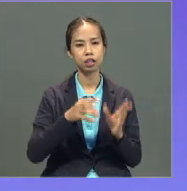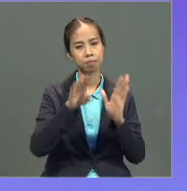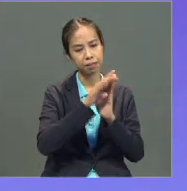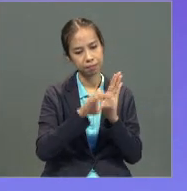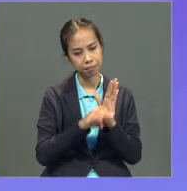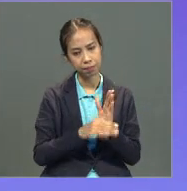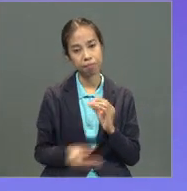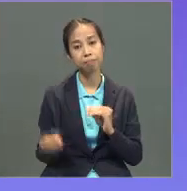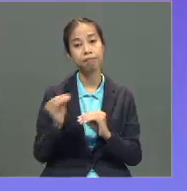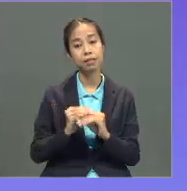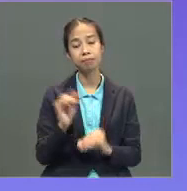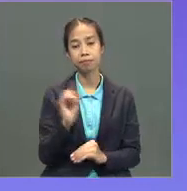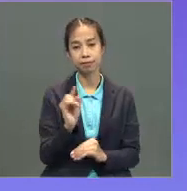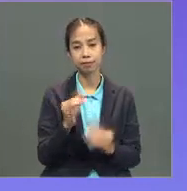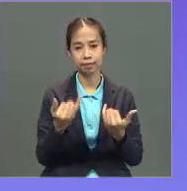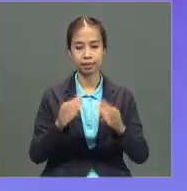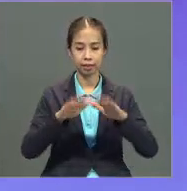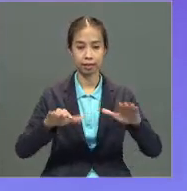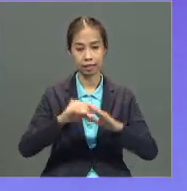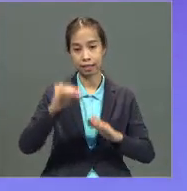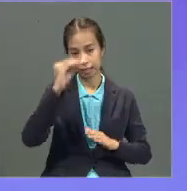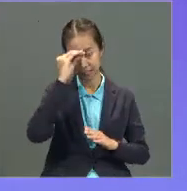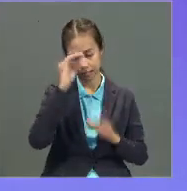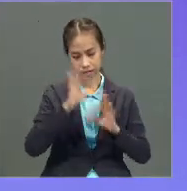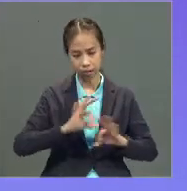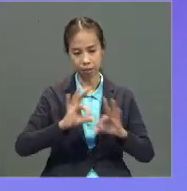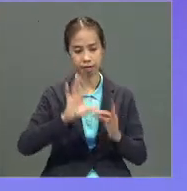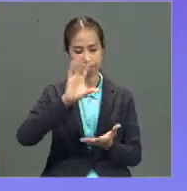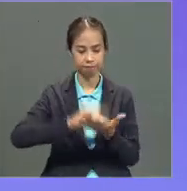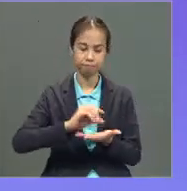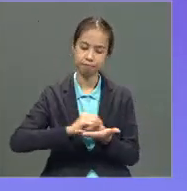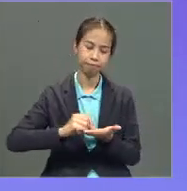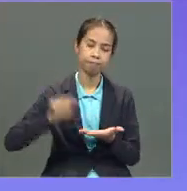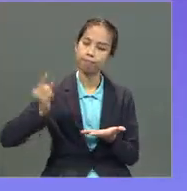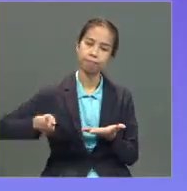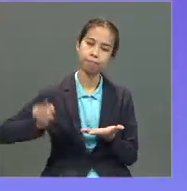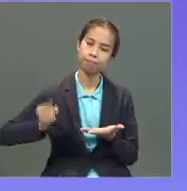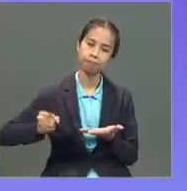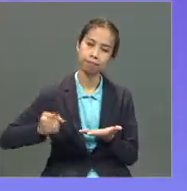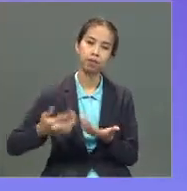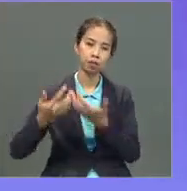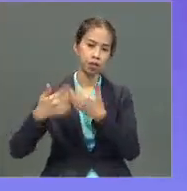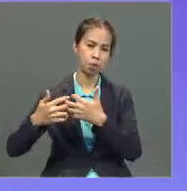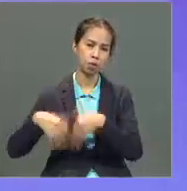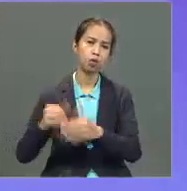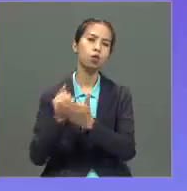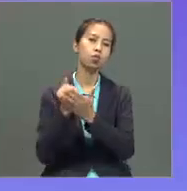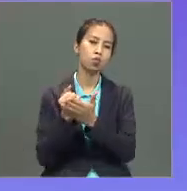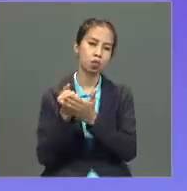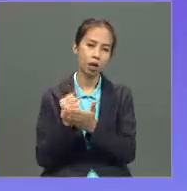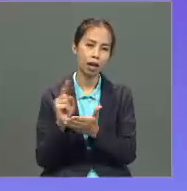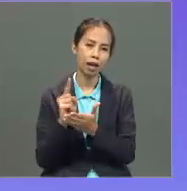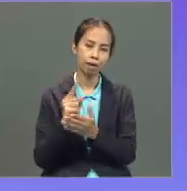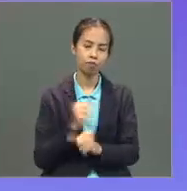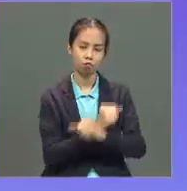อย่างหนึ่งที่สําคัญก็คือการให้นักเรียนนักศึกษาเนี่ยจดบันทึกประจําวันครับเป็นเครื่องมือที่สําคัญที่เพิ่มประสิทธิภาพให้กับการเฝ้า